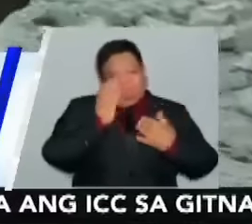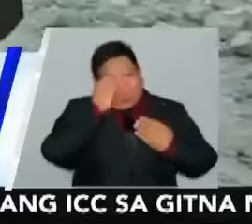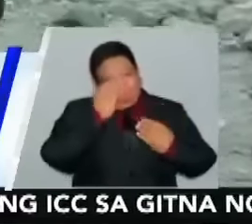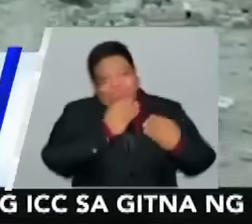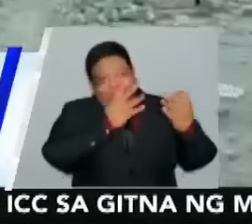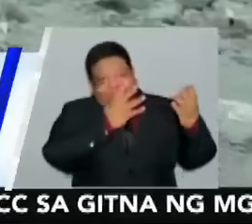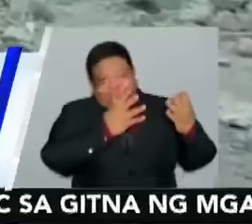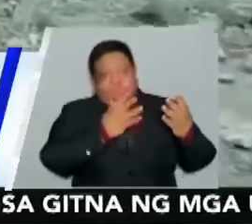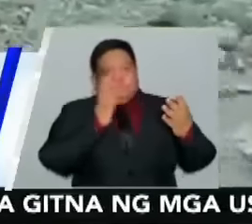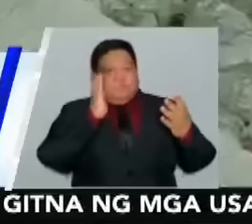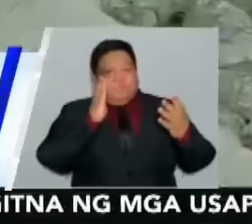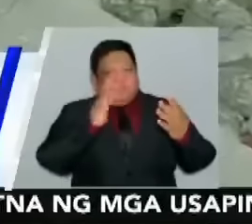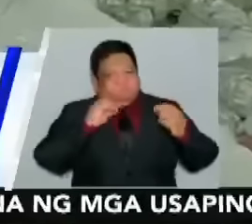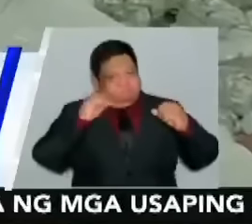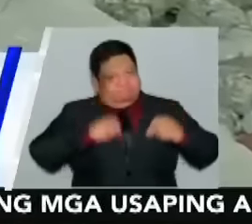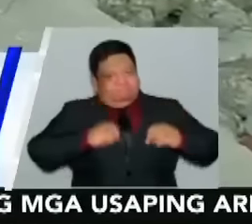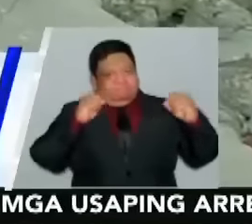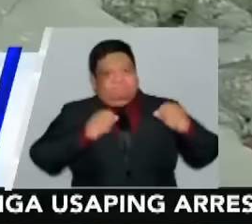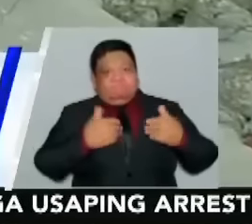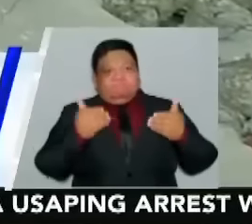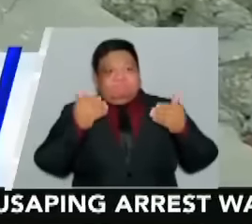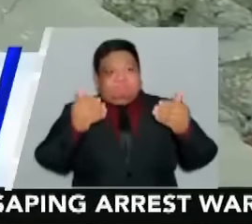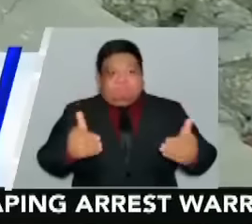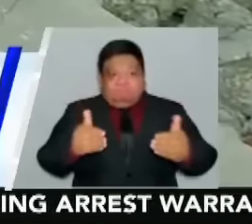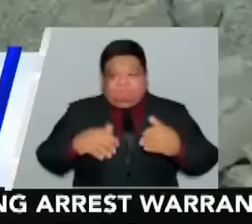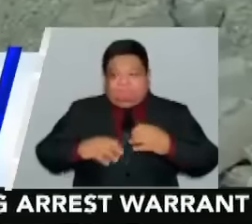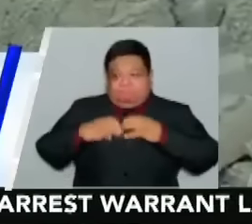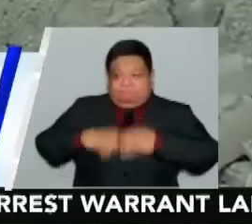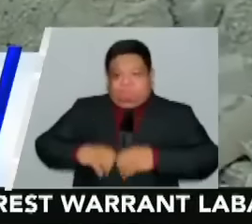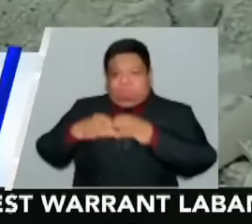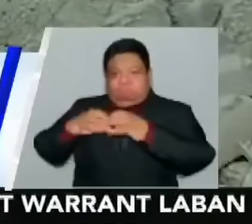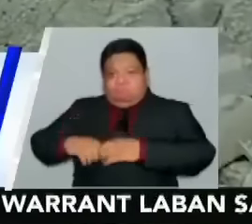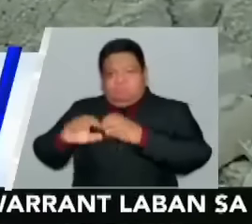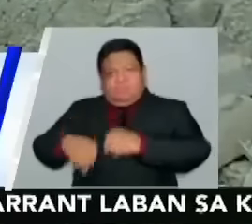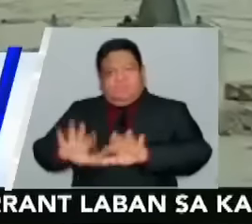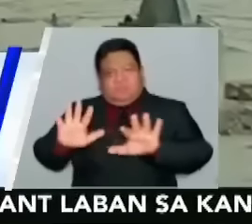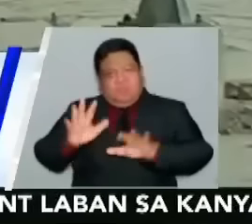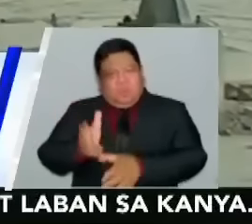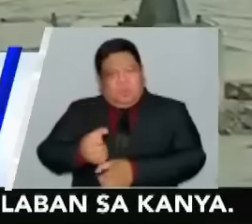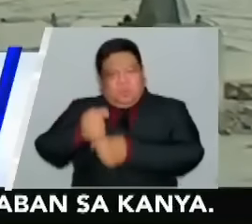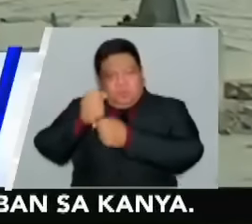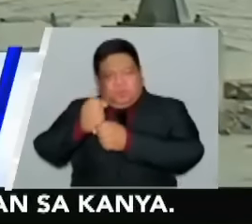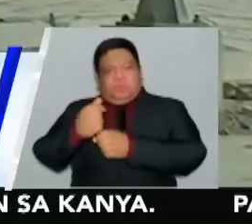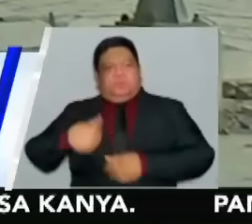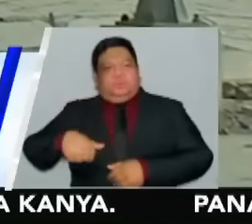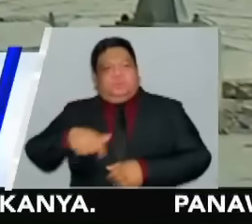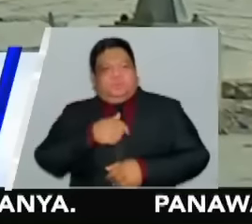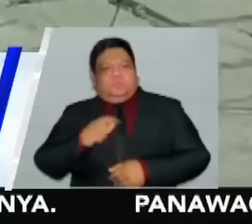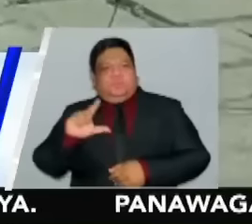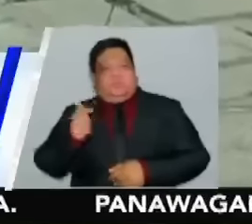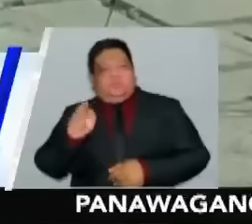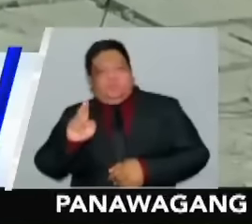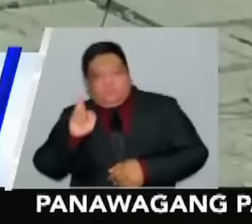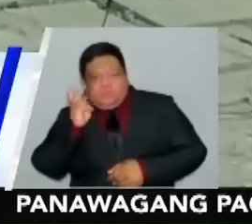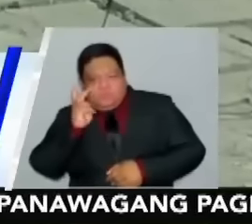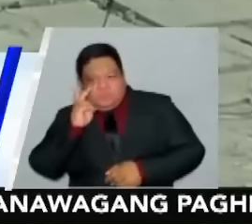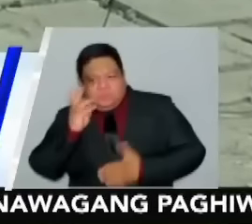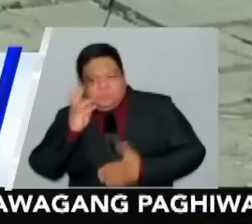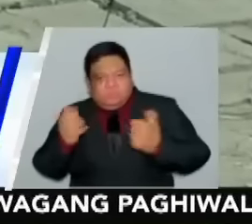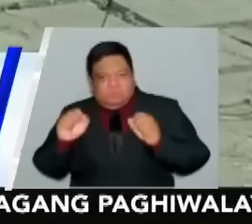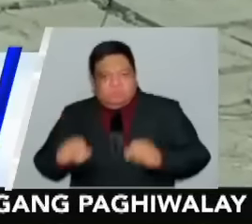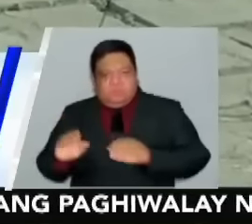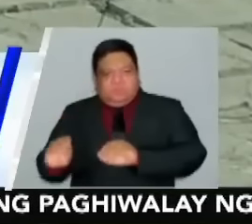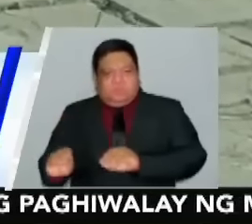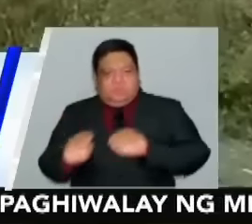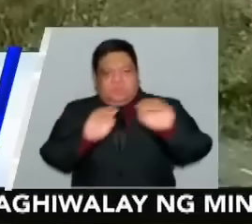munang magaganap na demolisyon habang isinasagawa ng LGU ang mapping at tagging ng mga apektadong residente. Ayon naman kay